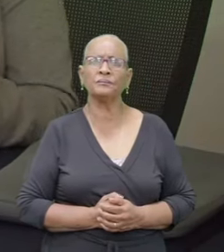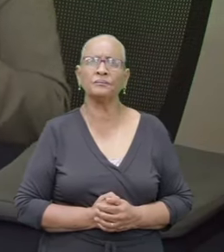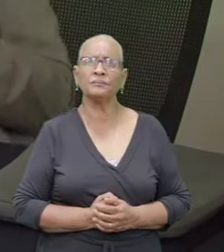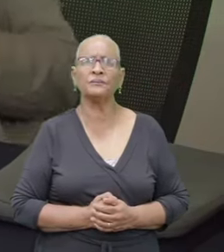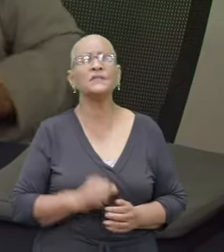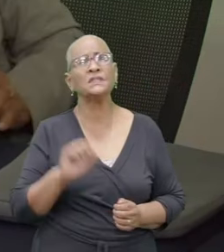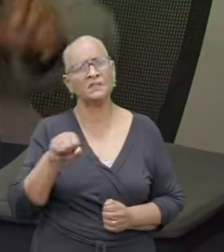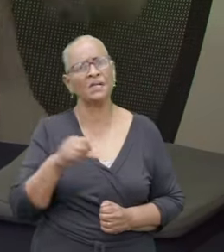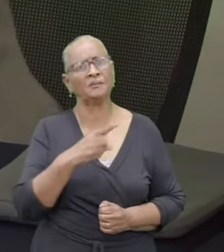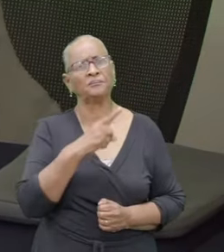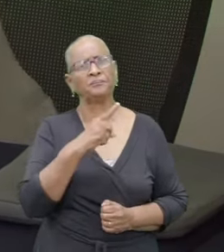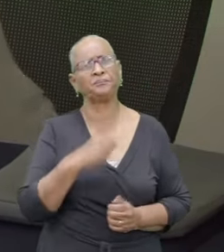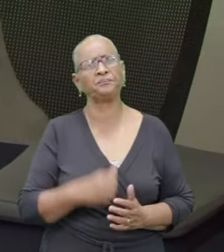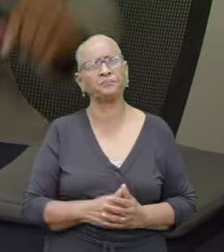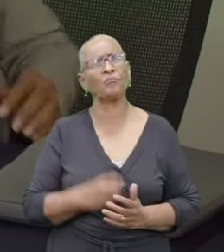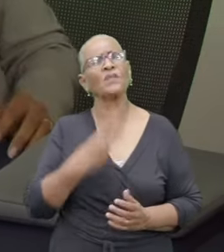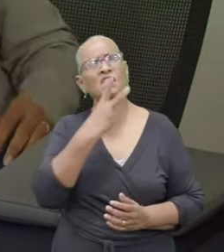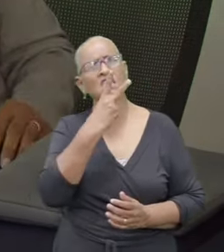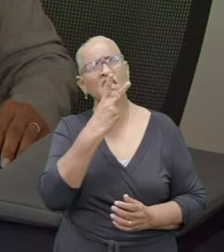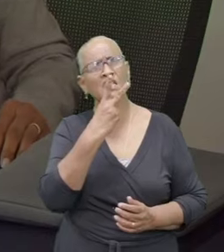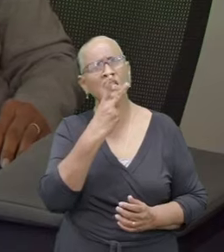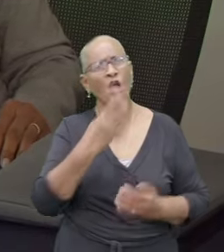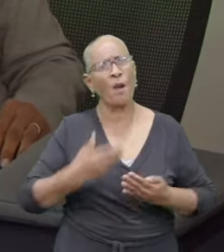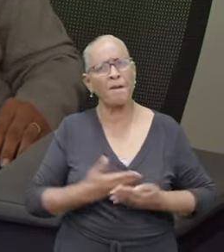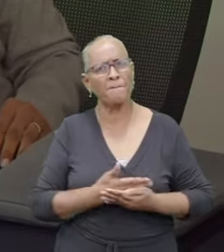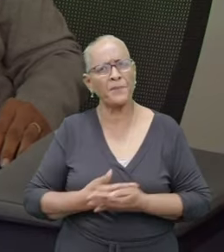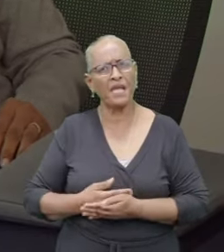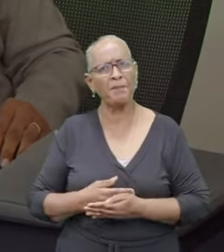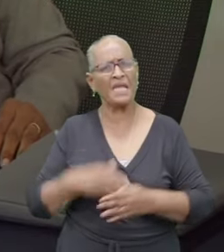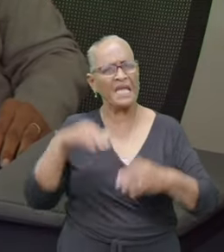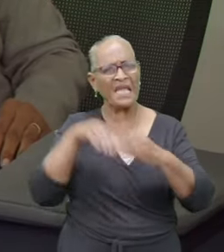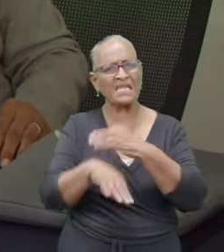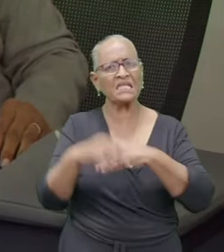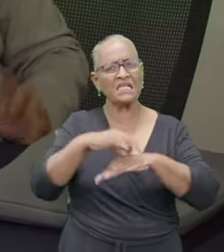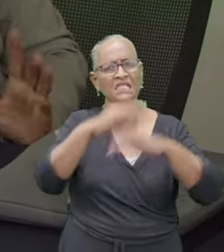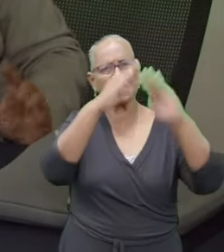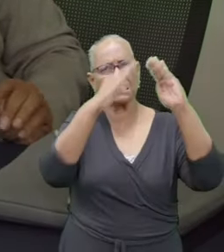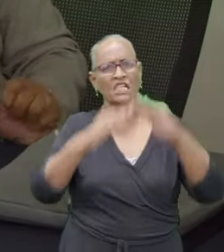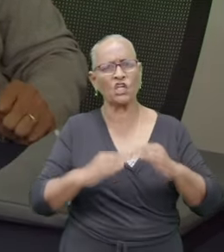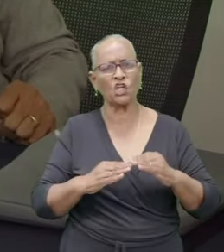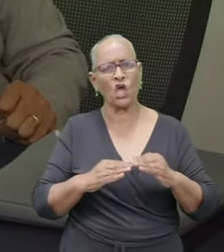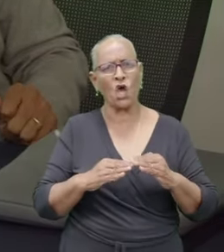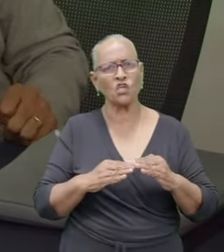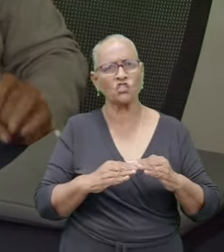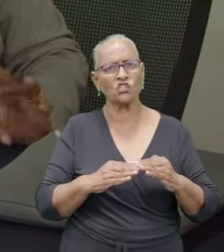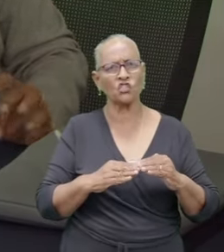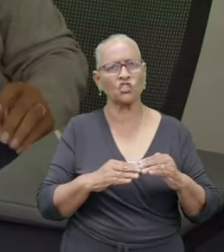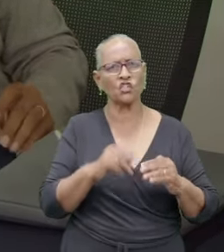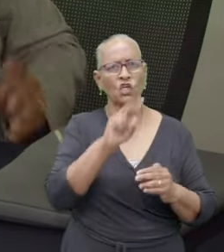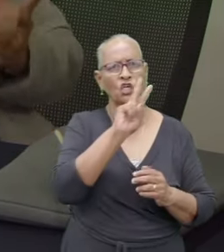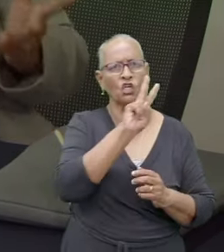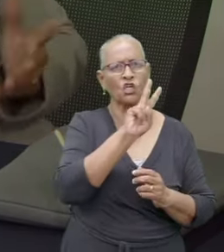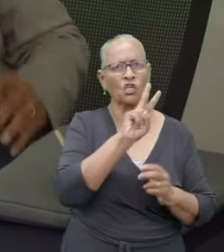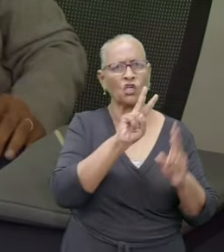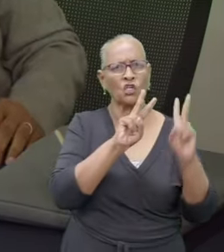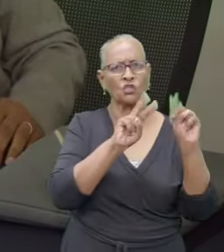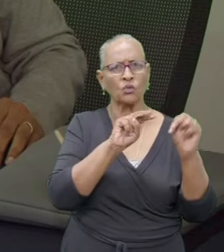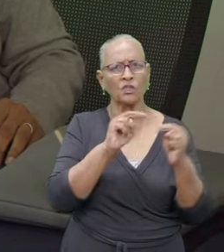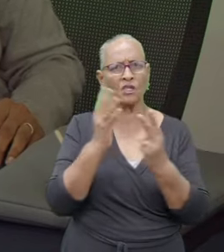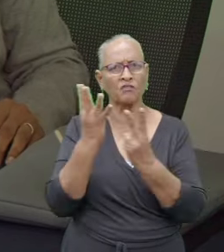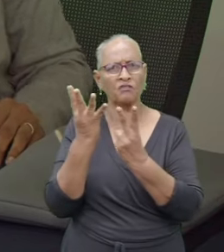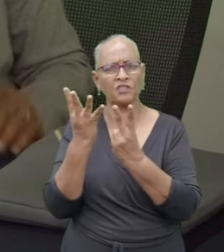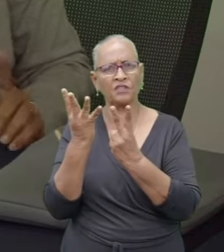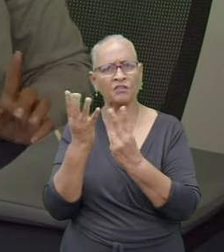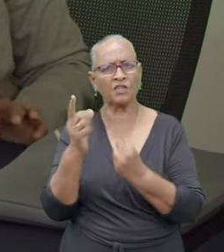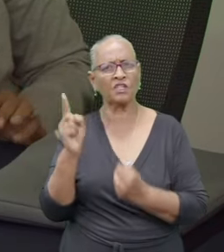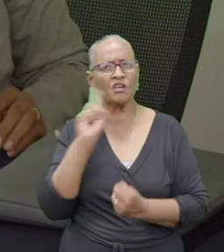Ja, hier. We zien een opname 406. En u ziet in 2024